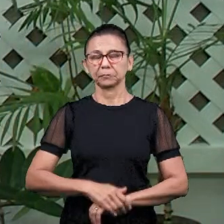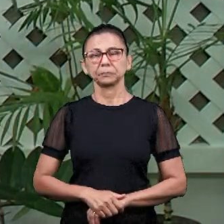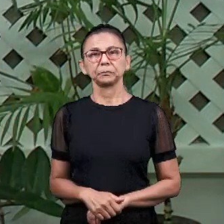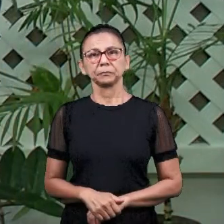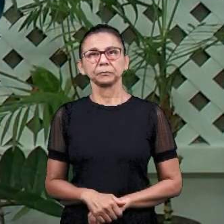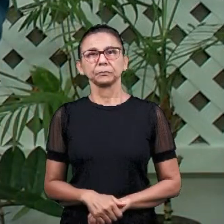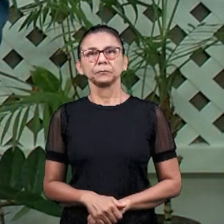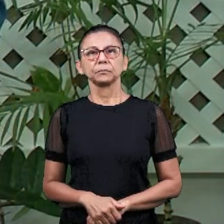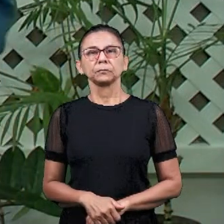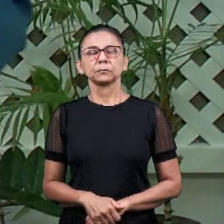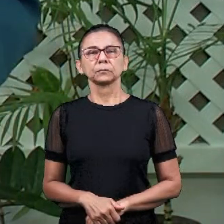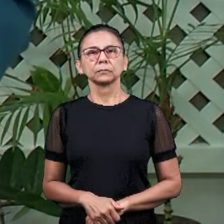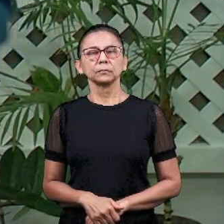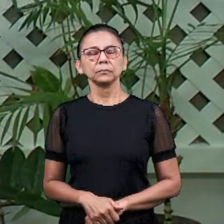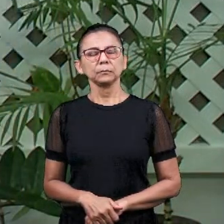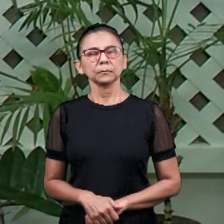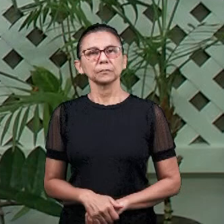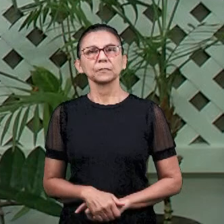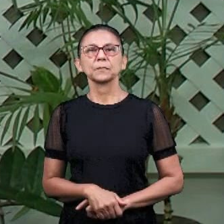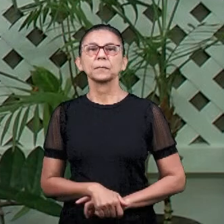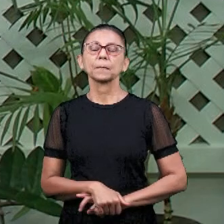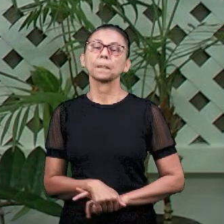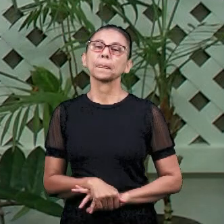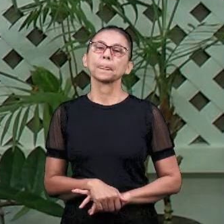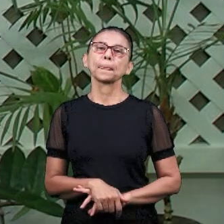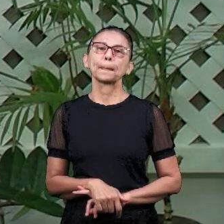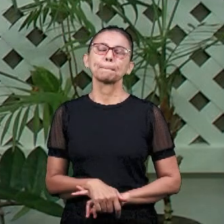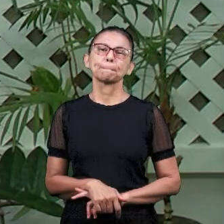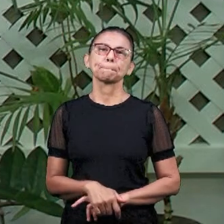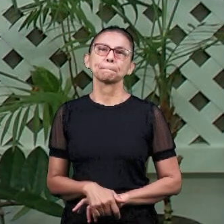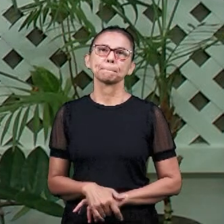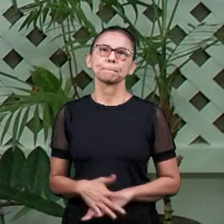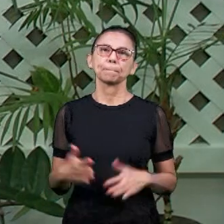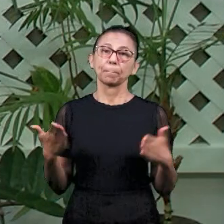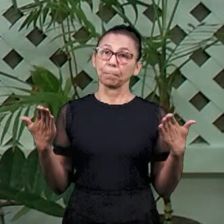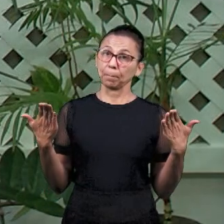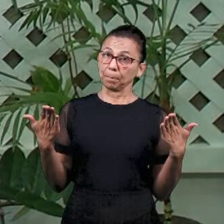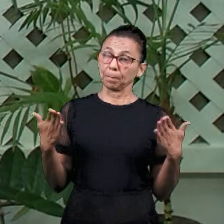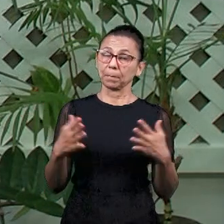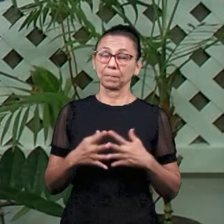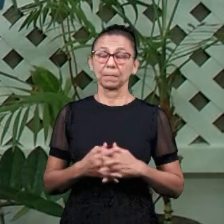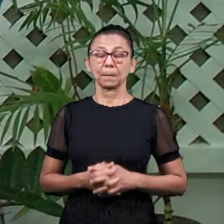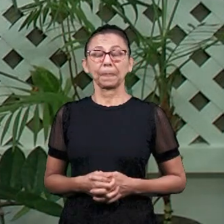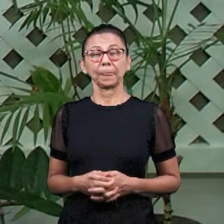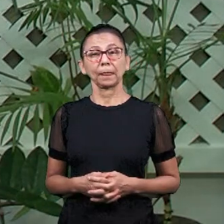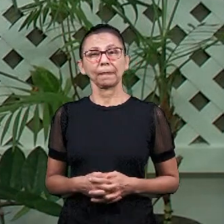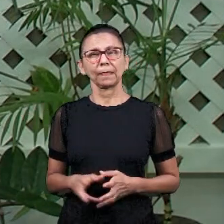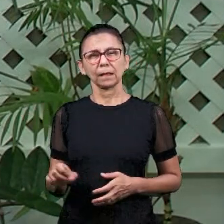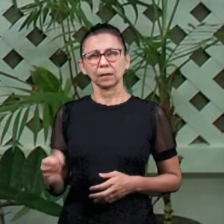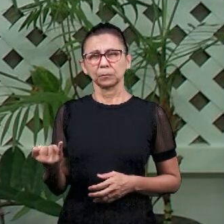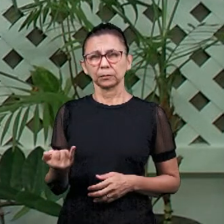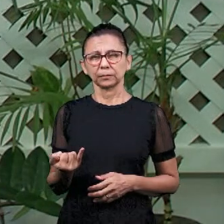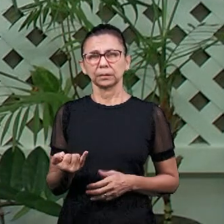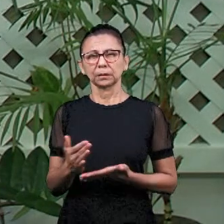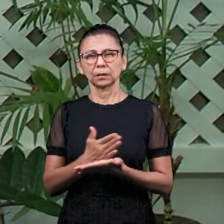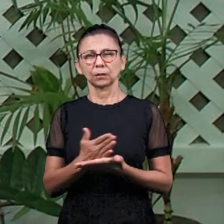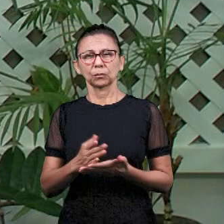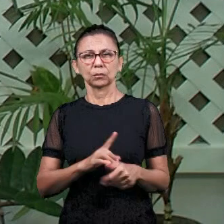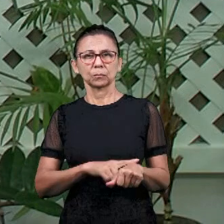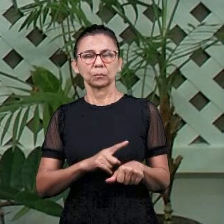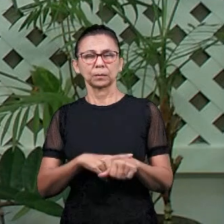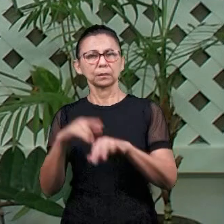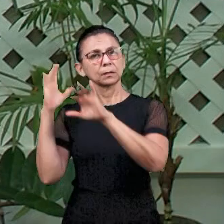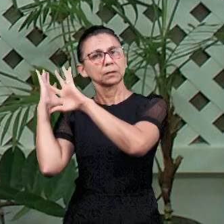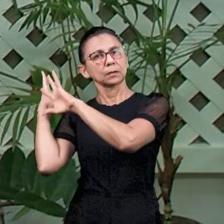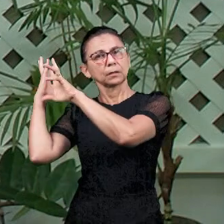Aujourd'hui, nous aimerions profiter quelques instants pour faire une révision. Dimanche dernier,